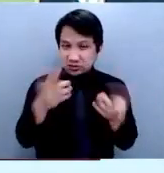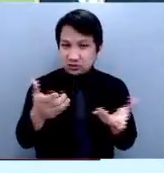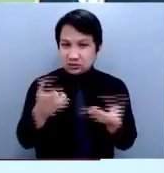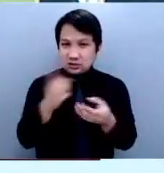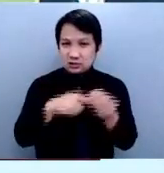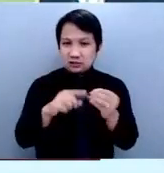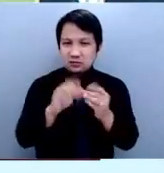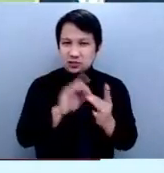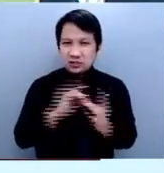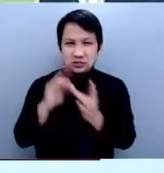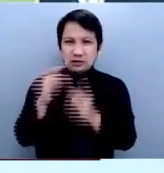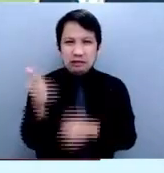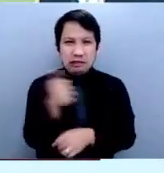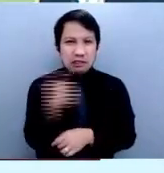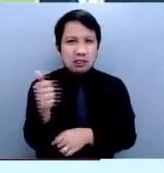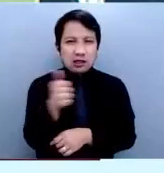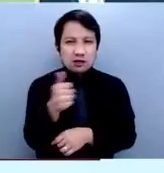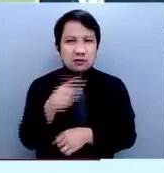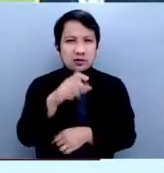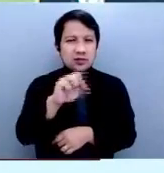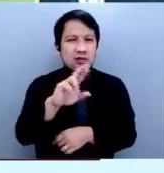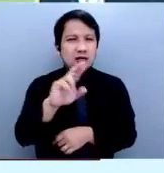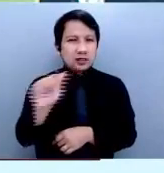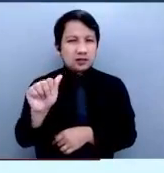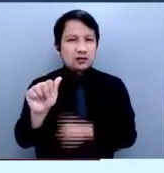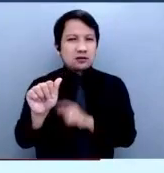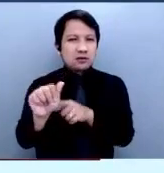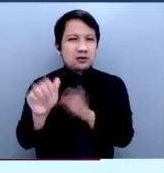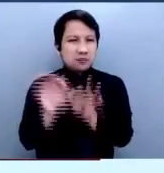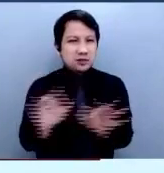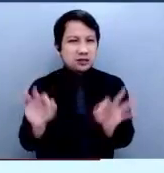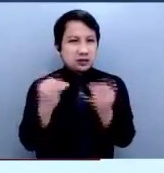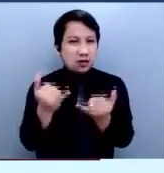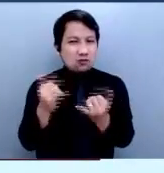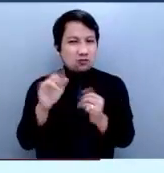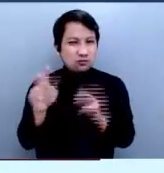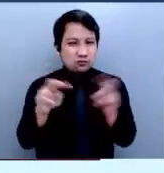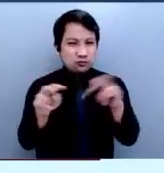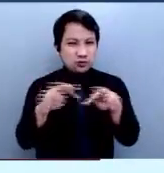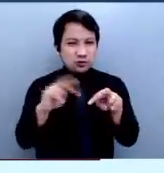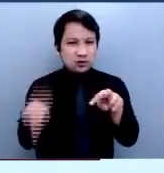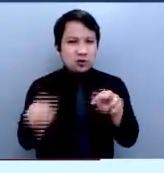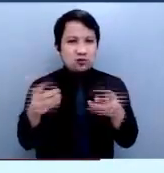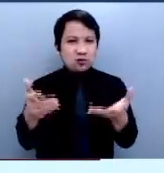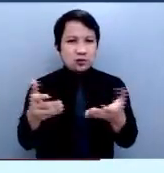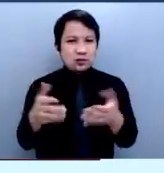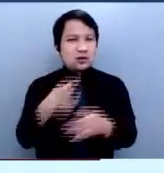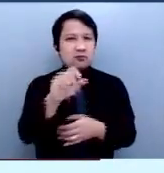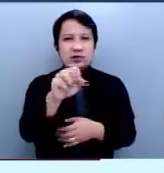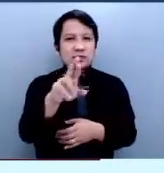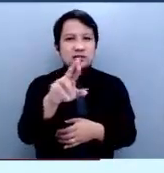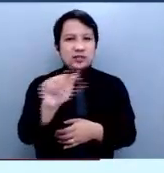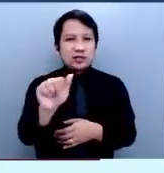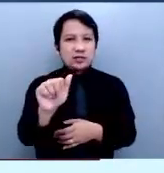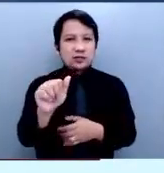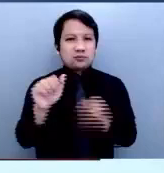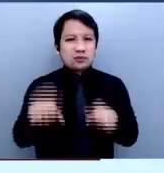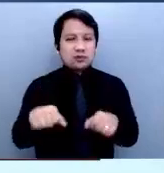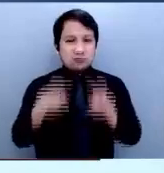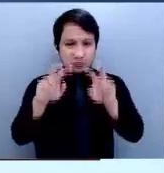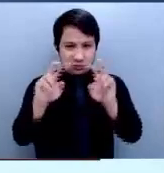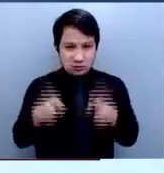Special Risk Allowance o SRA nila. Ngayong 2022, wala na raw SRA dahil tatawagin na